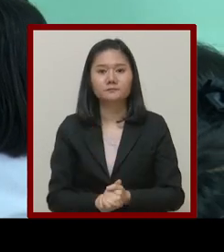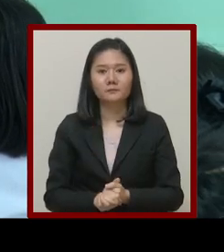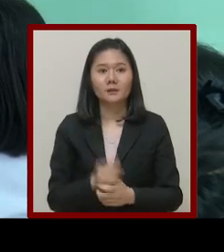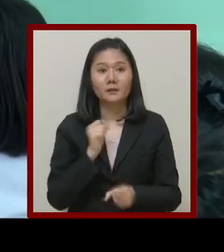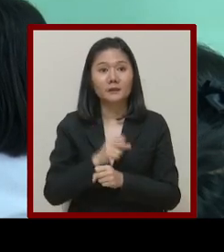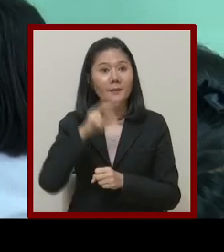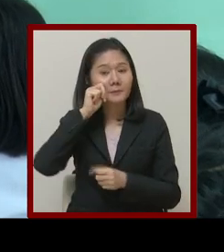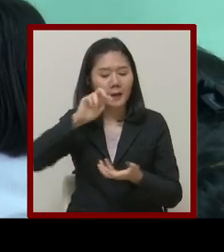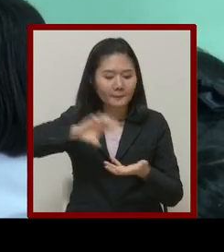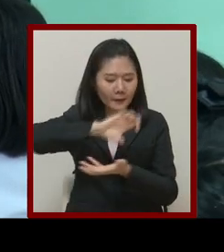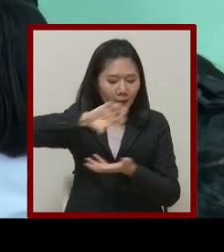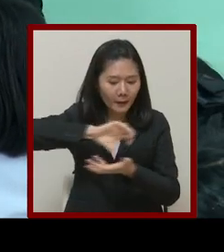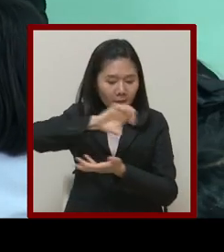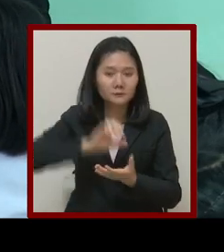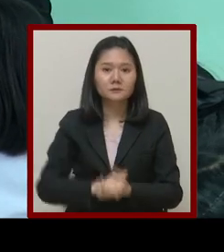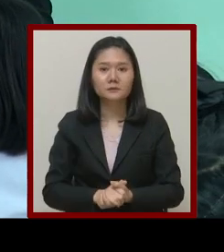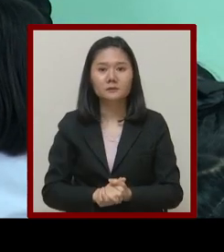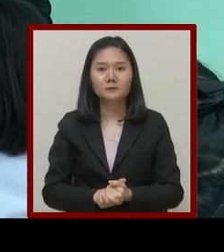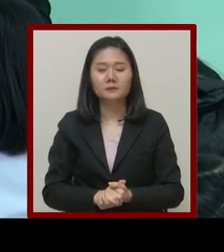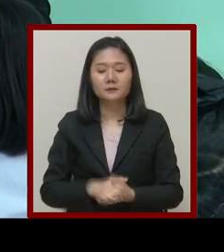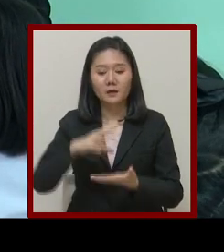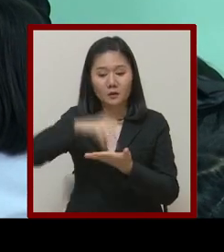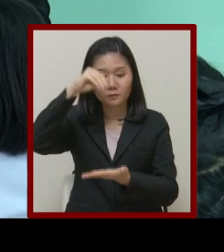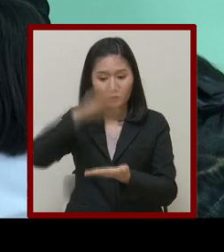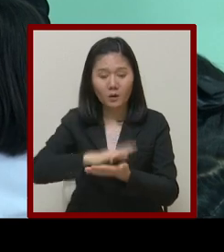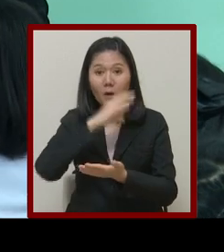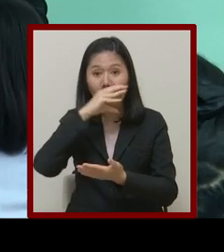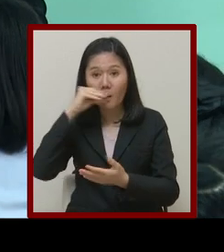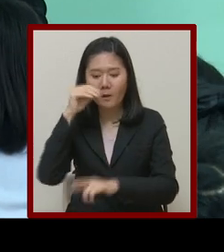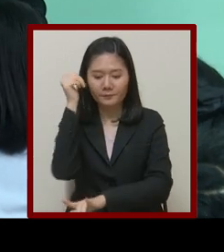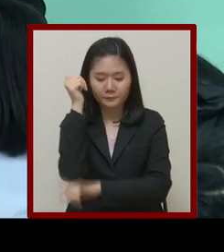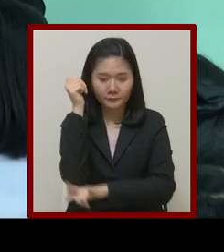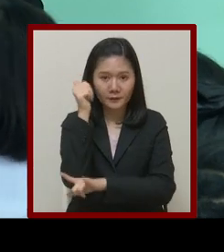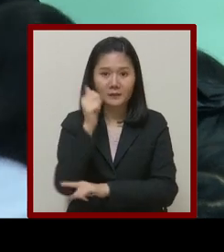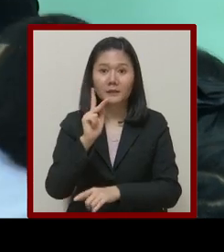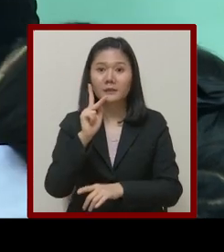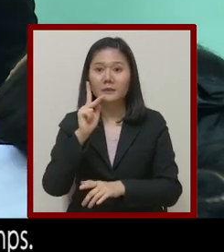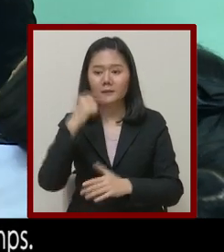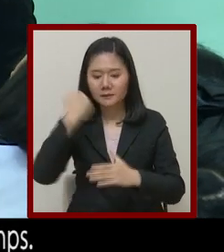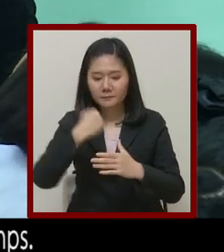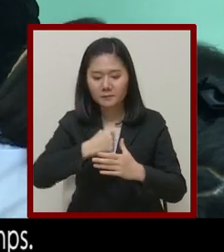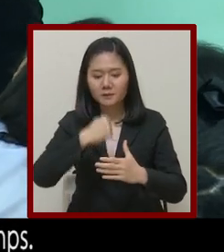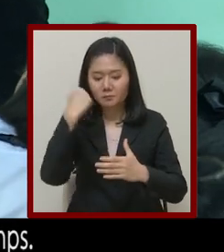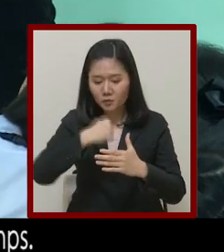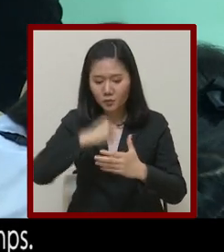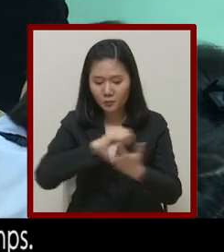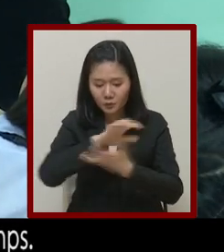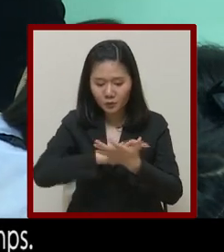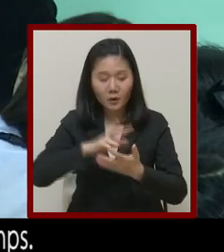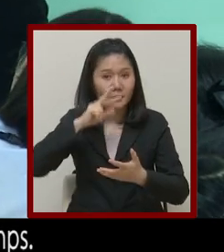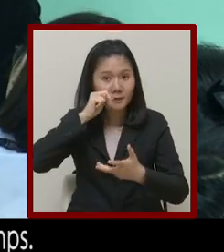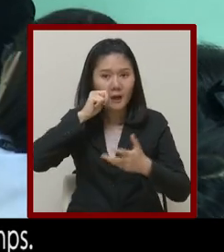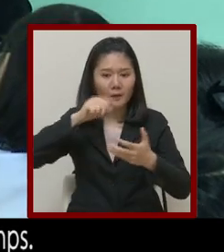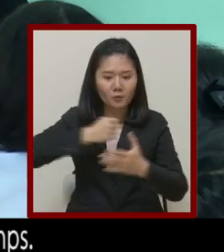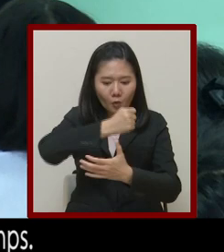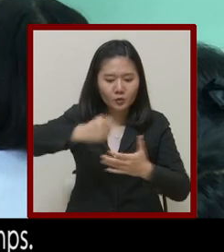การทำน้ำราดเมี่ยงคำนะครับโดยการโขลกตะไคร้ข่าหอมแดงกะปิเข้าด้วยกันครับเคี่ยวน้ำจนให้เ